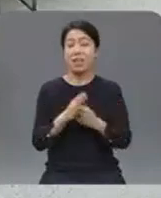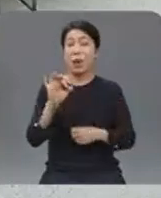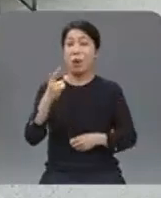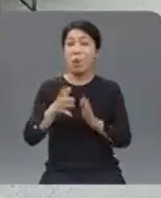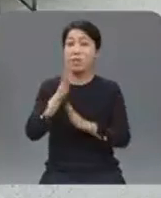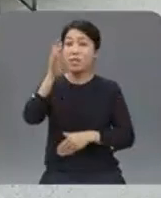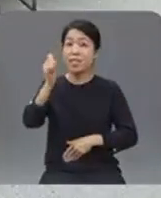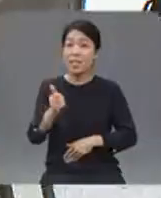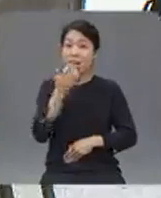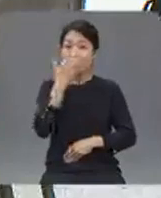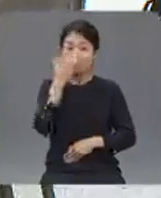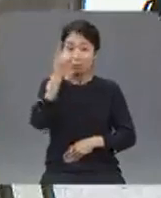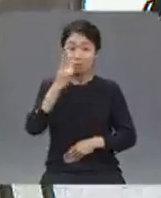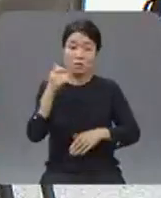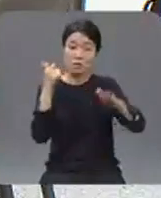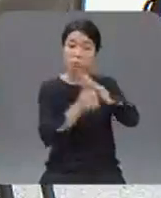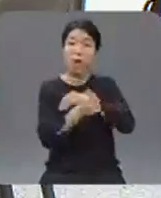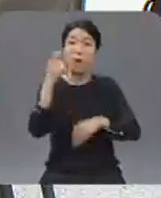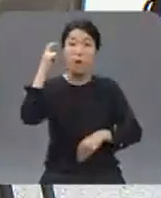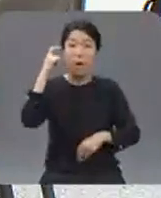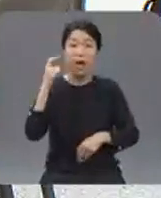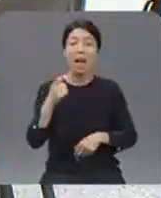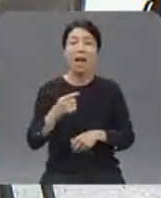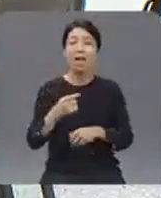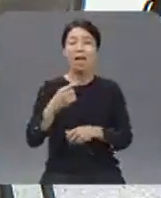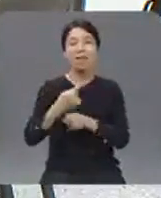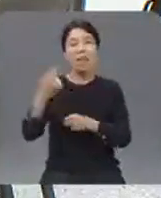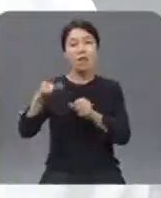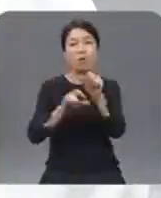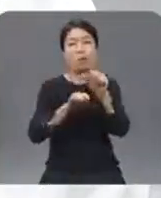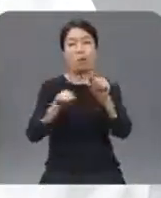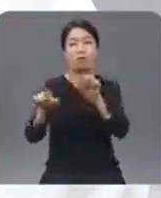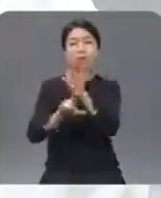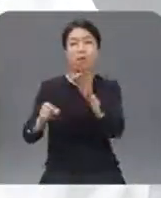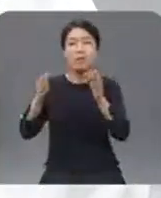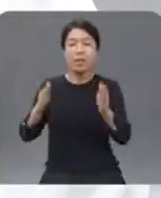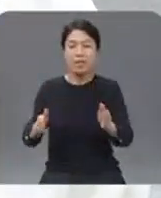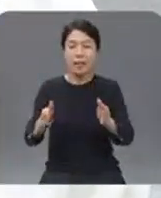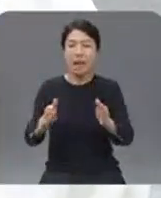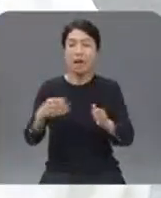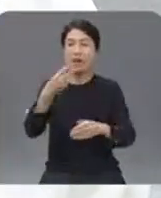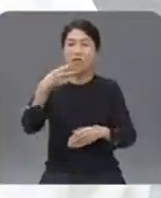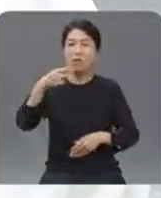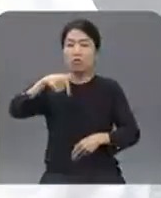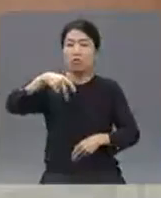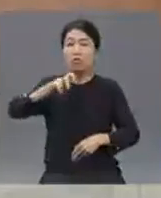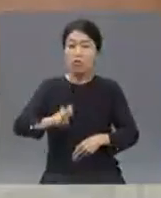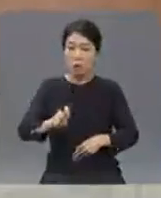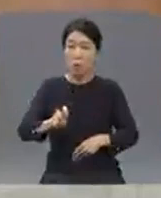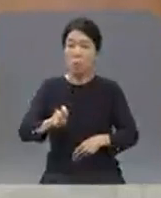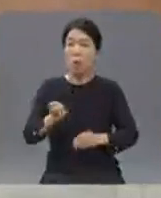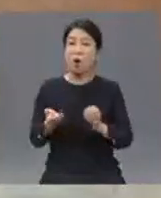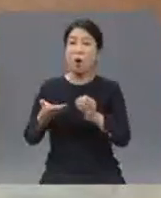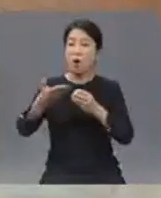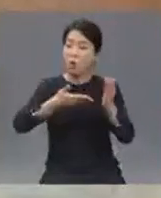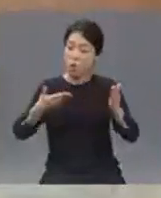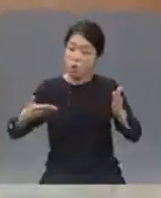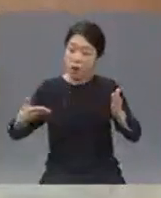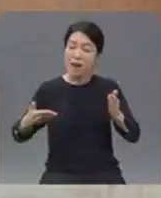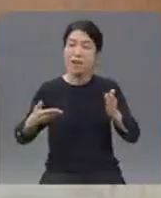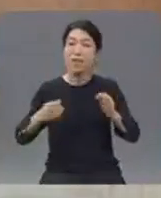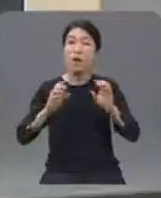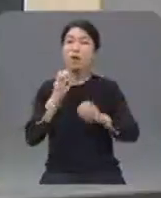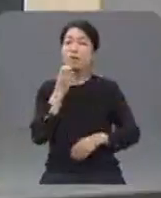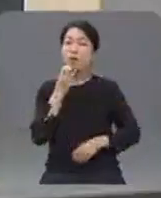시장이 순천만 정원 박람회를 찾은 건 내년 5월부터 10월까지 뚝섬 한강공원에서 열리는 서울 국제정원